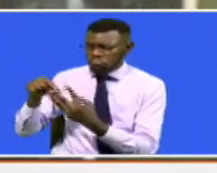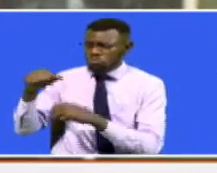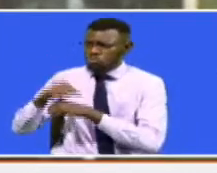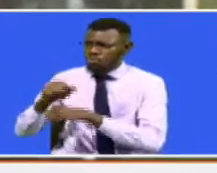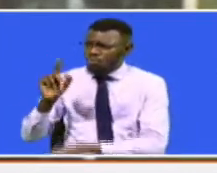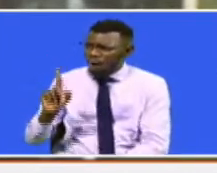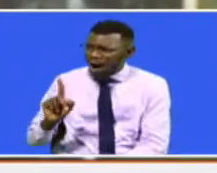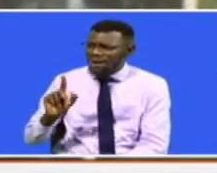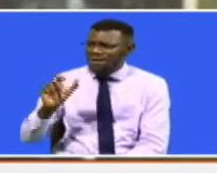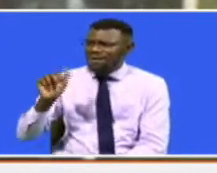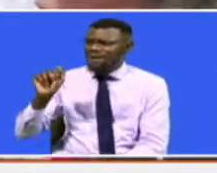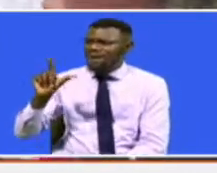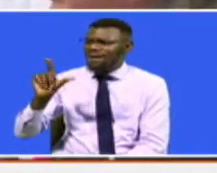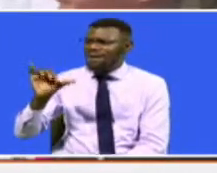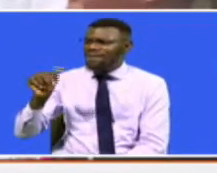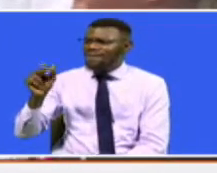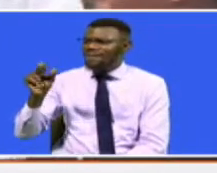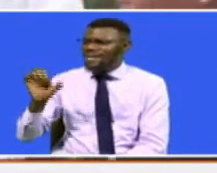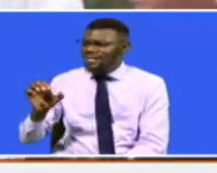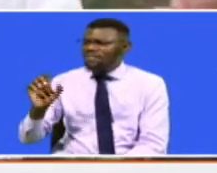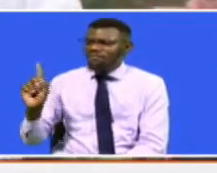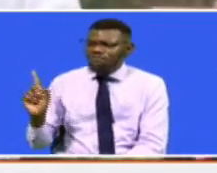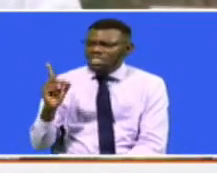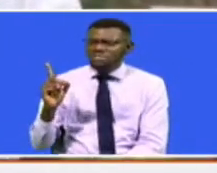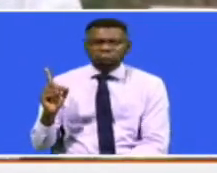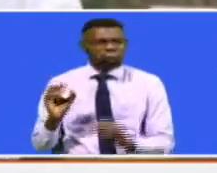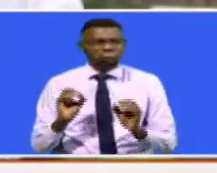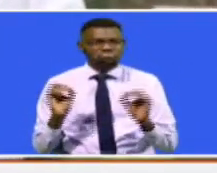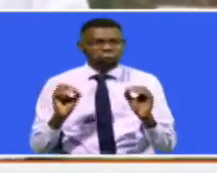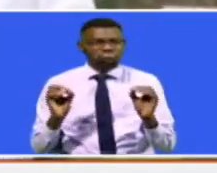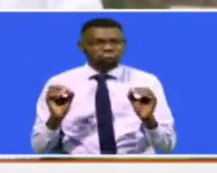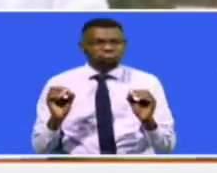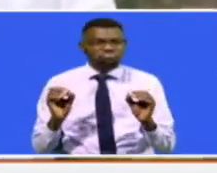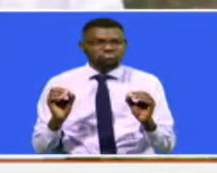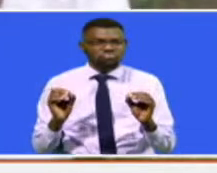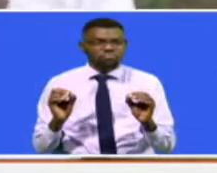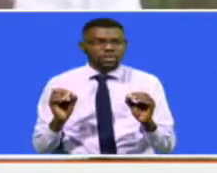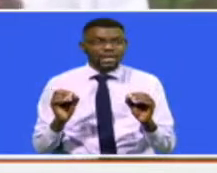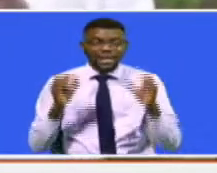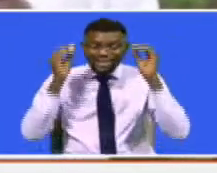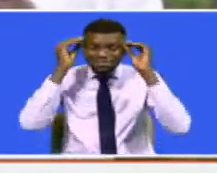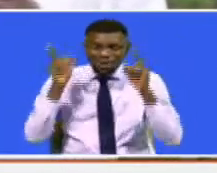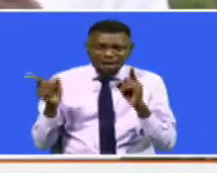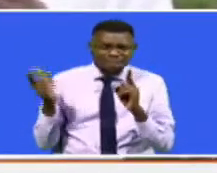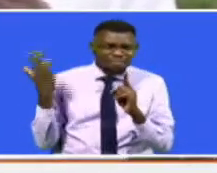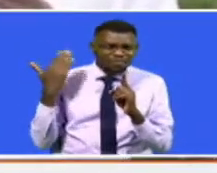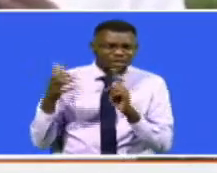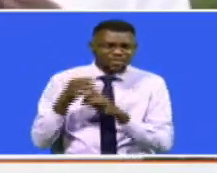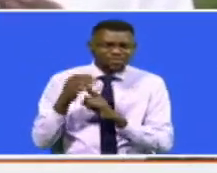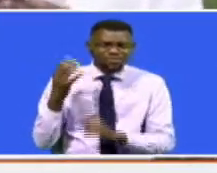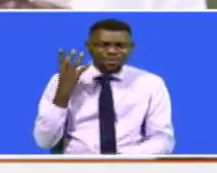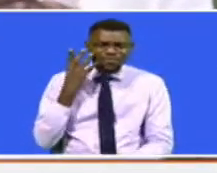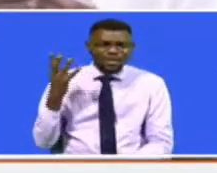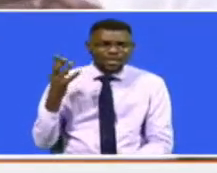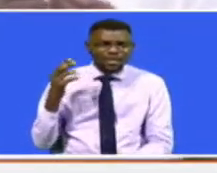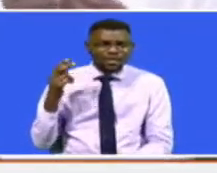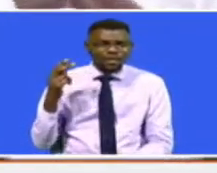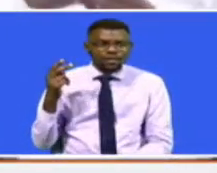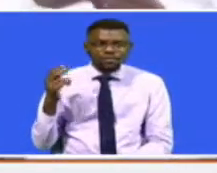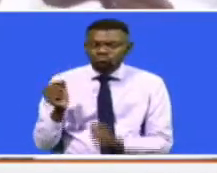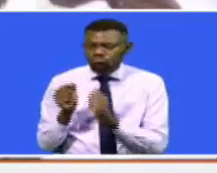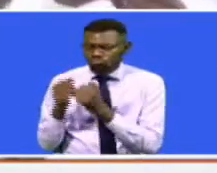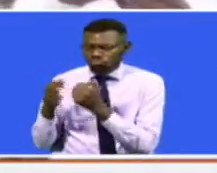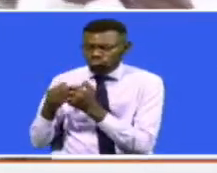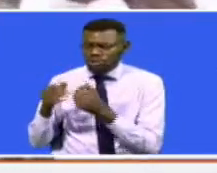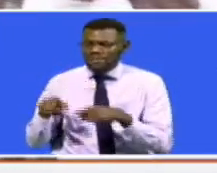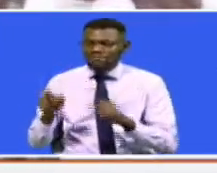kama Alliance kama first choice. Mwanafunzi bora kaunti ya Nakuru Tom Mureithi aliyepata alama 428 ameratibiwa kujiunga na